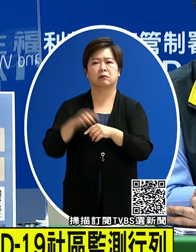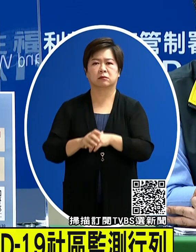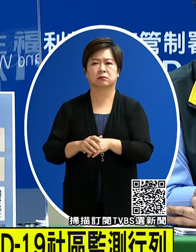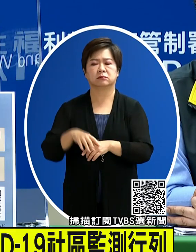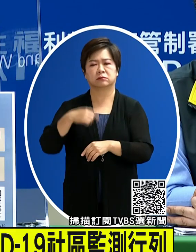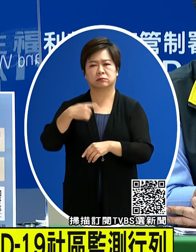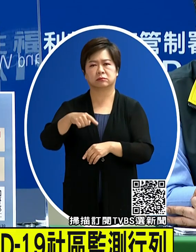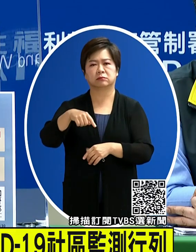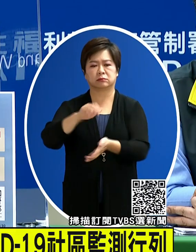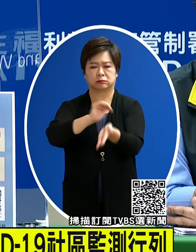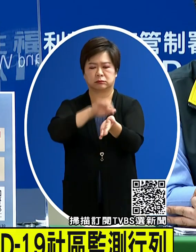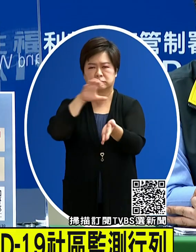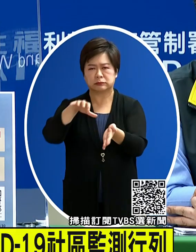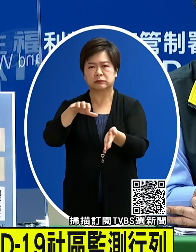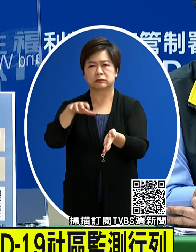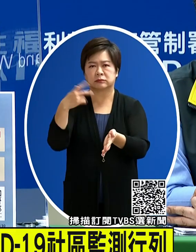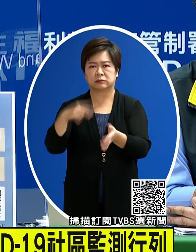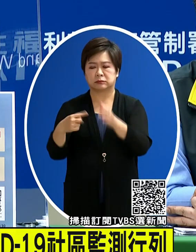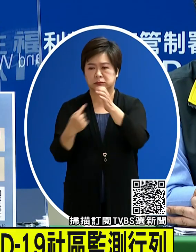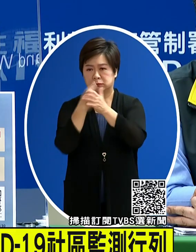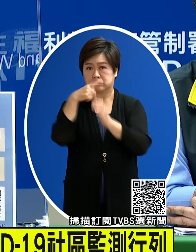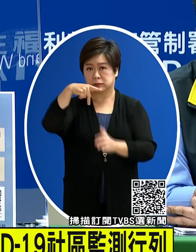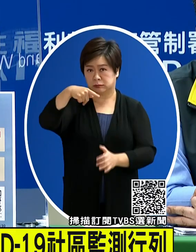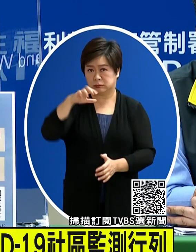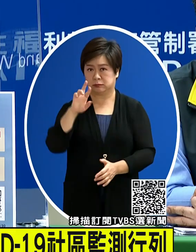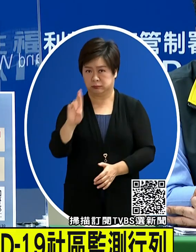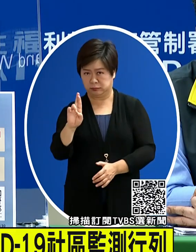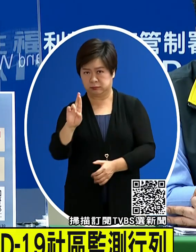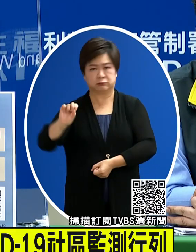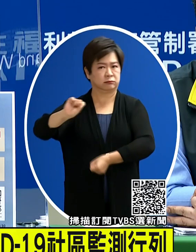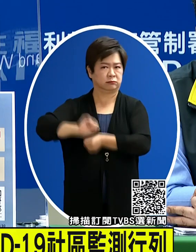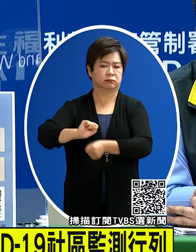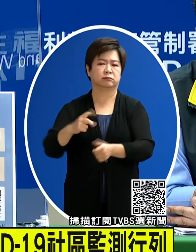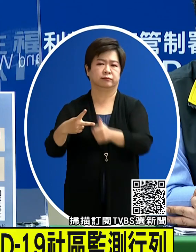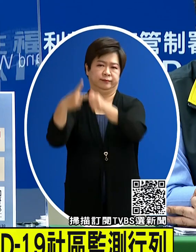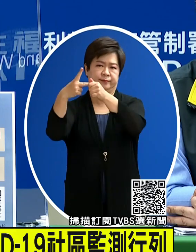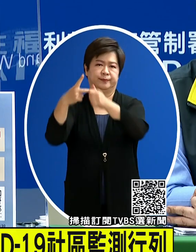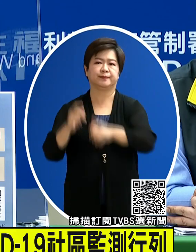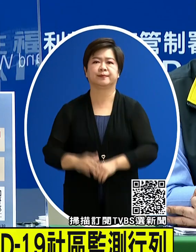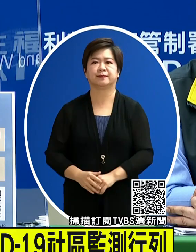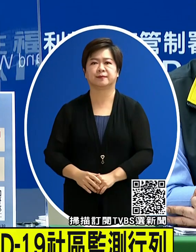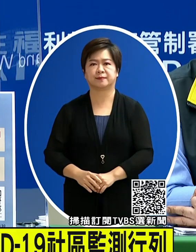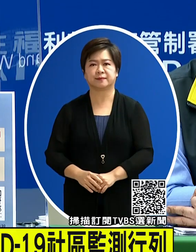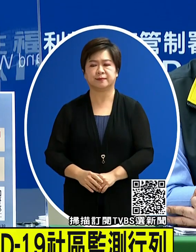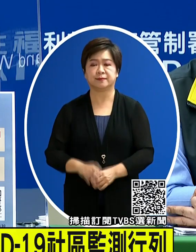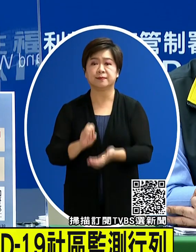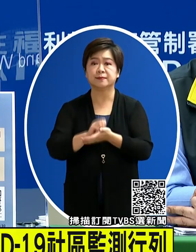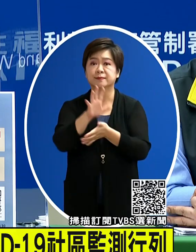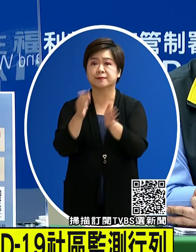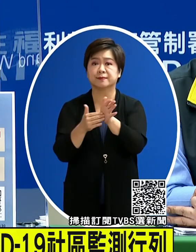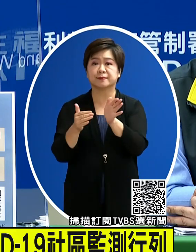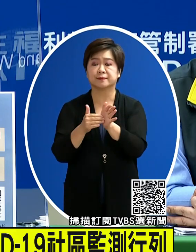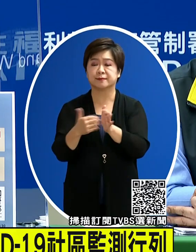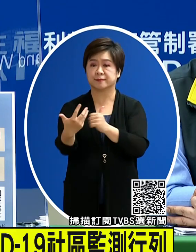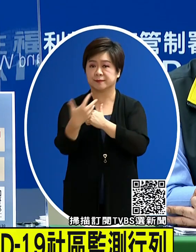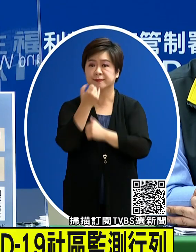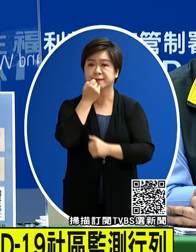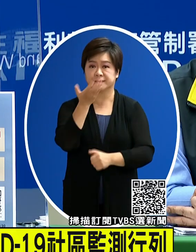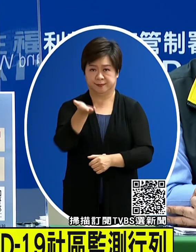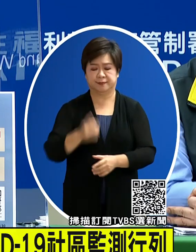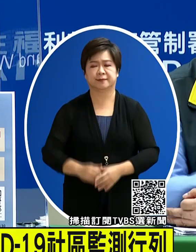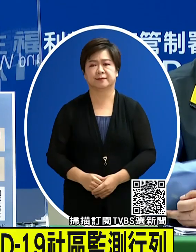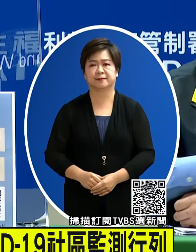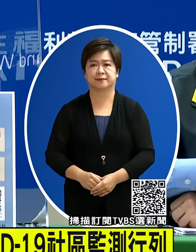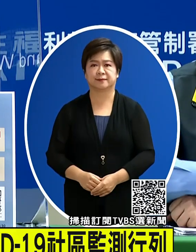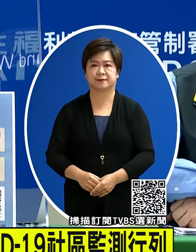采检院所做进一步的 PCR 的检验。好，那我们今天先跟大家报告在这里哈、啊、那有问题可以提出